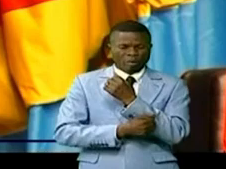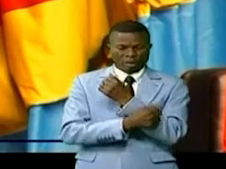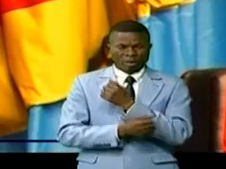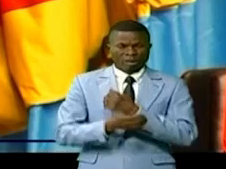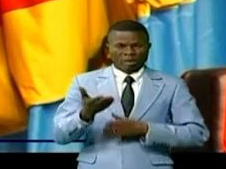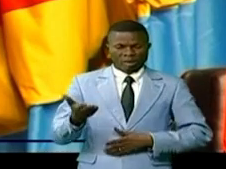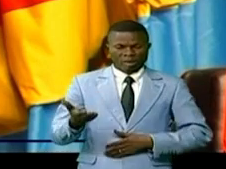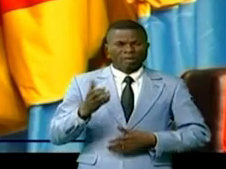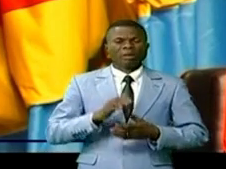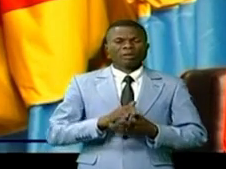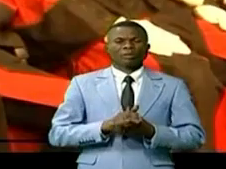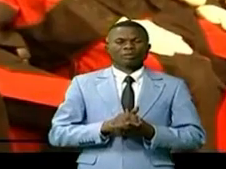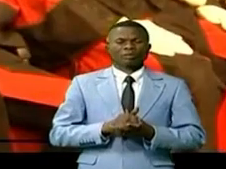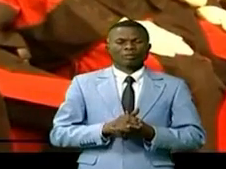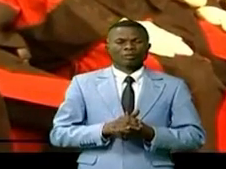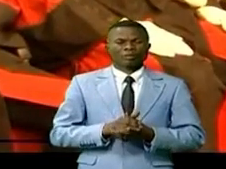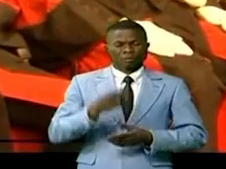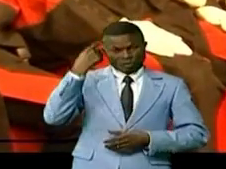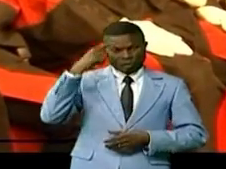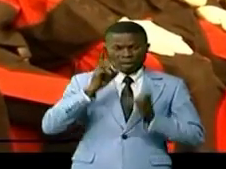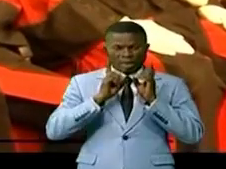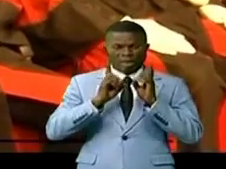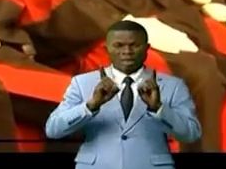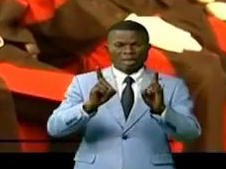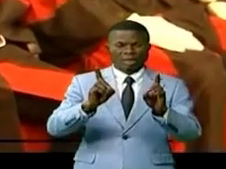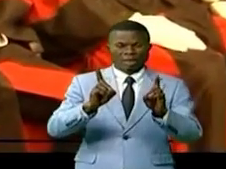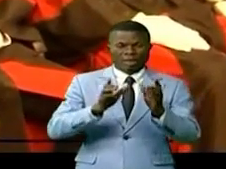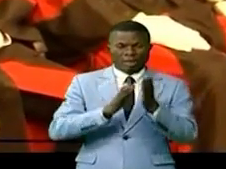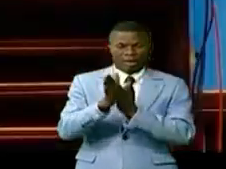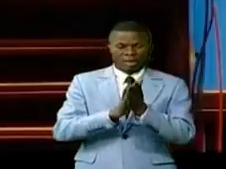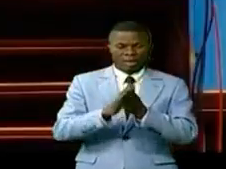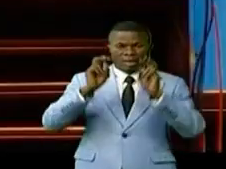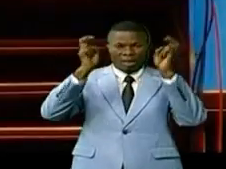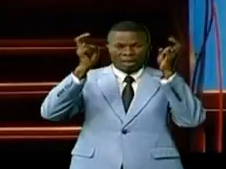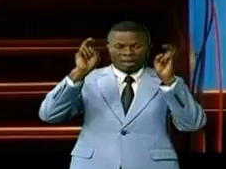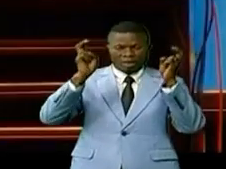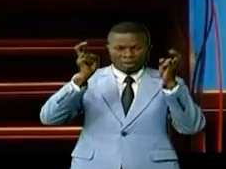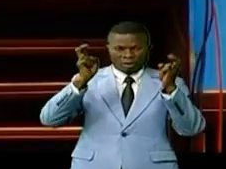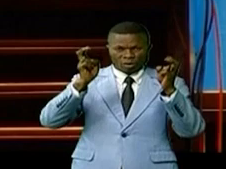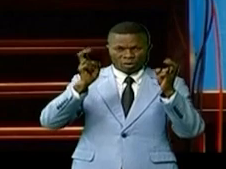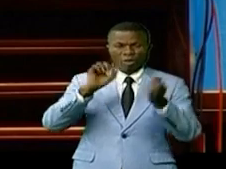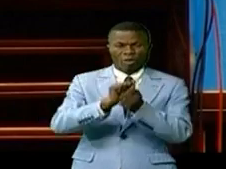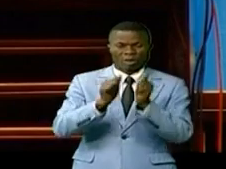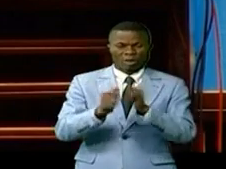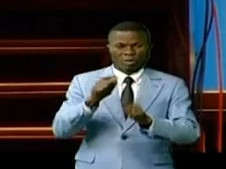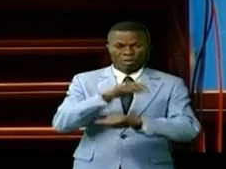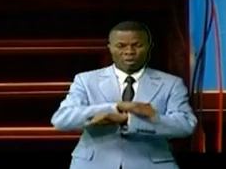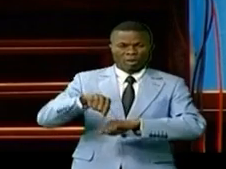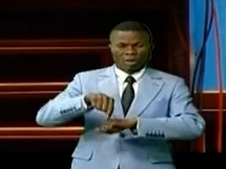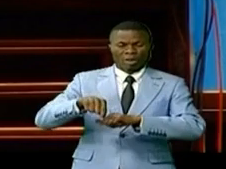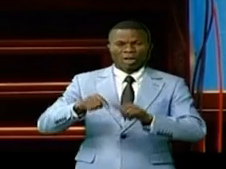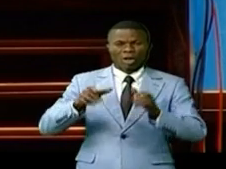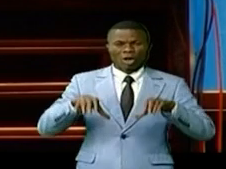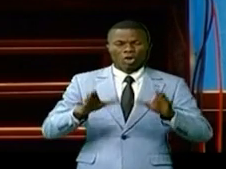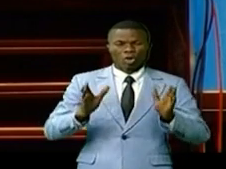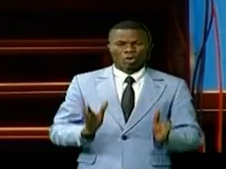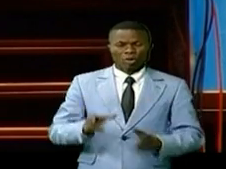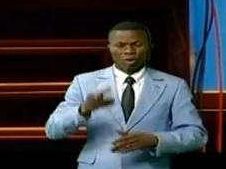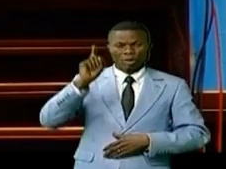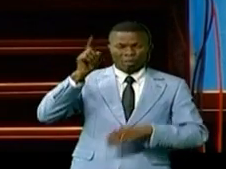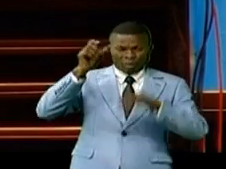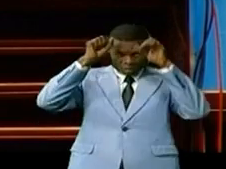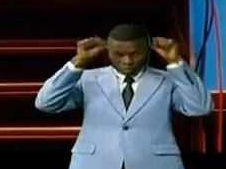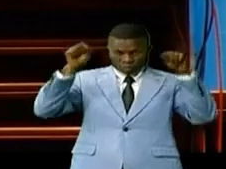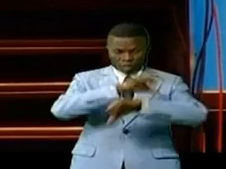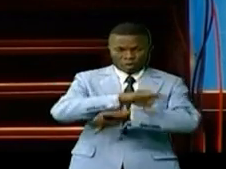Félix-Antoine Tshisekedi Tshilombo. Dans son discours axé sur le thème « Le référé en contentieux administratif congolais », le premier président du